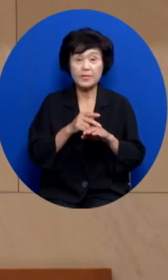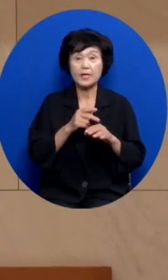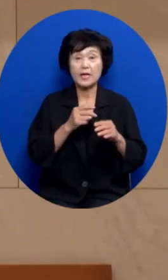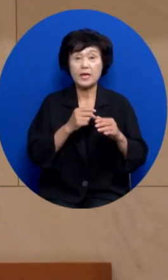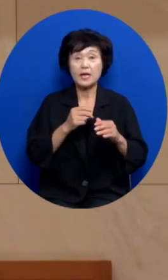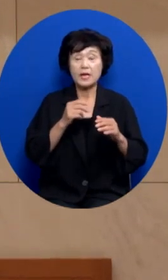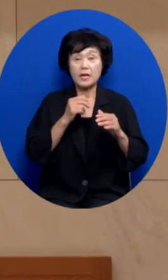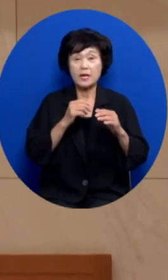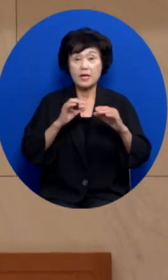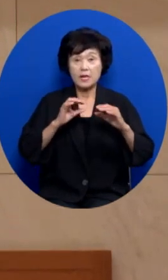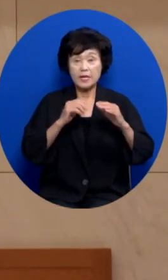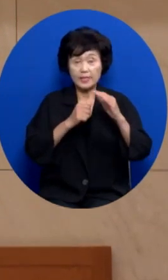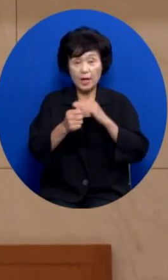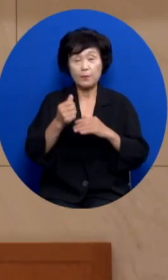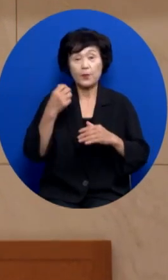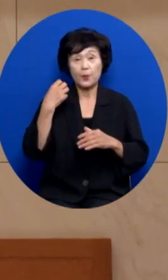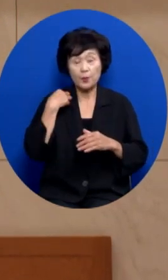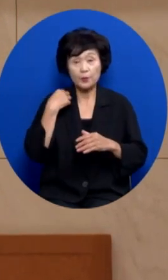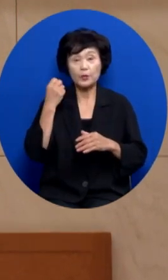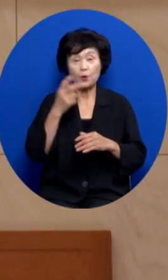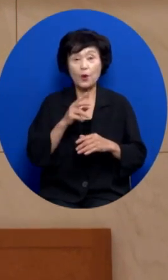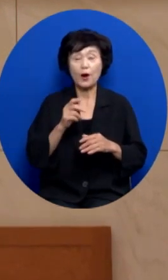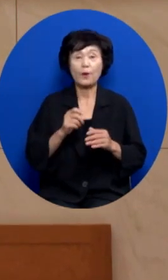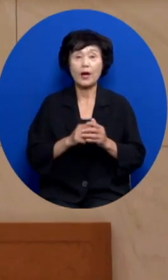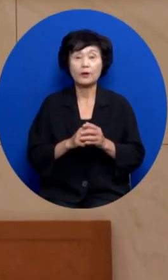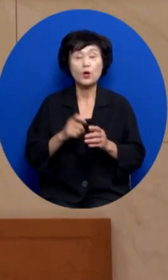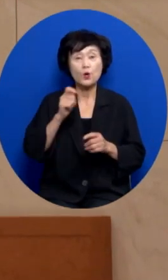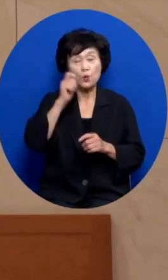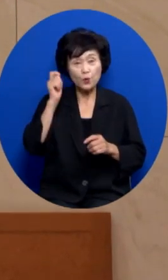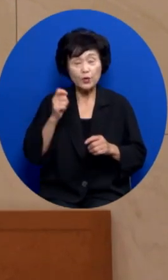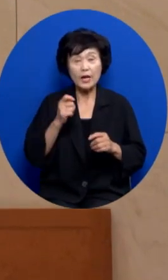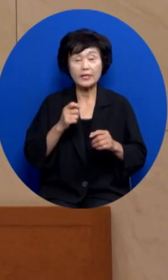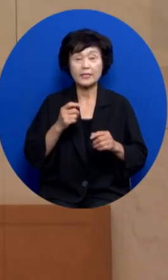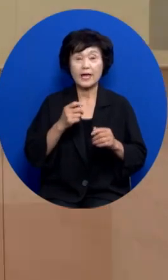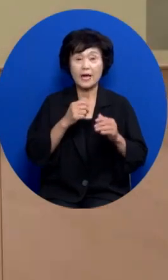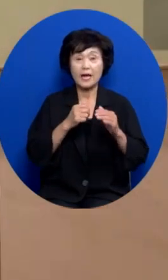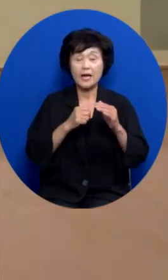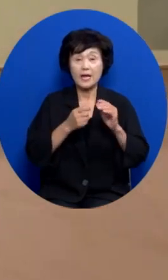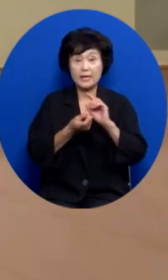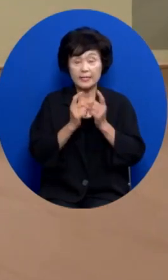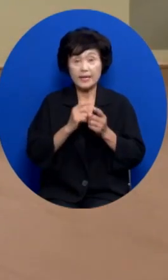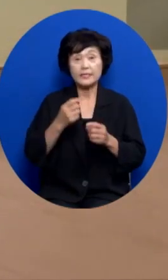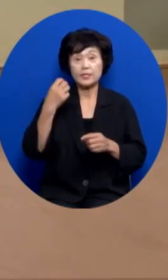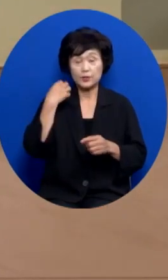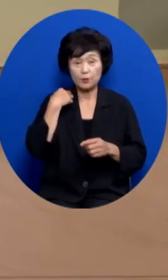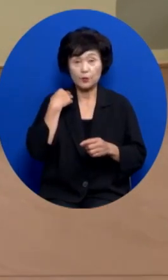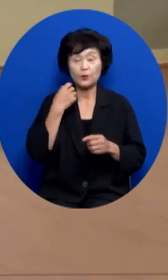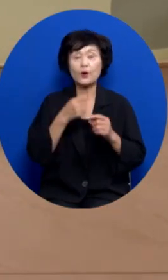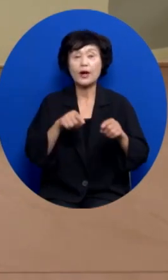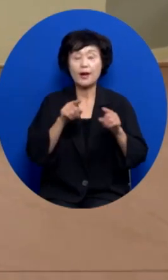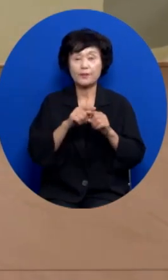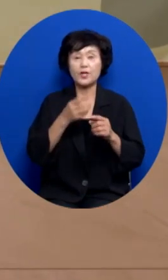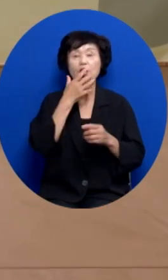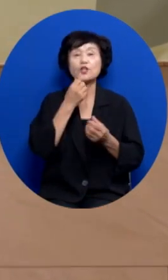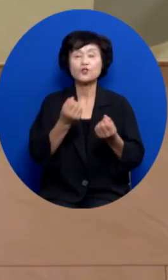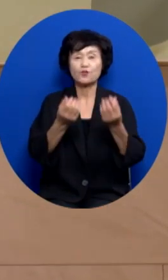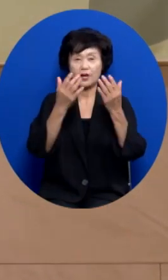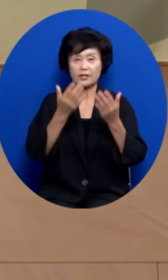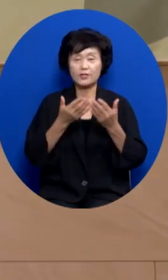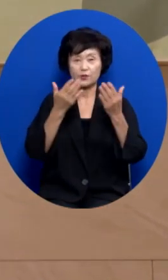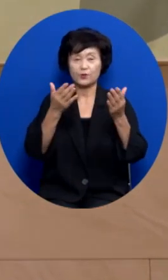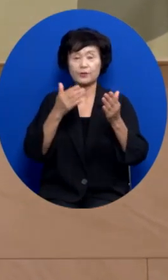디미트로 포노바렌코 주한 우크라이나 대사도 축하 메시지를 전했습니다. 글로벌 엘림재단은 외국인 국내 정착을 지원하기